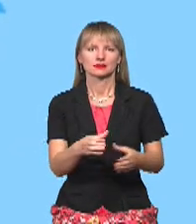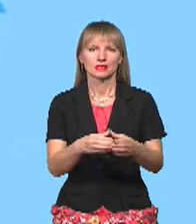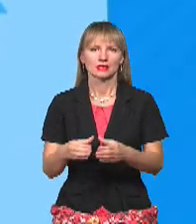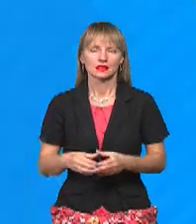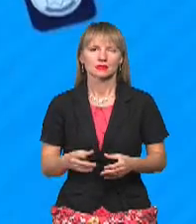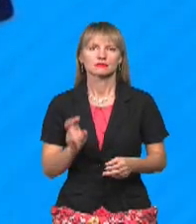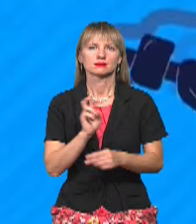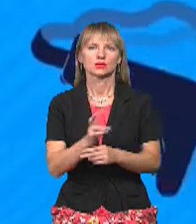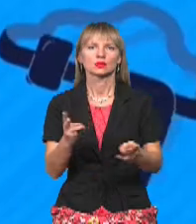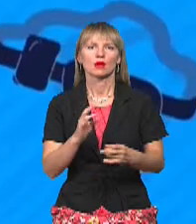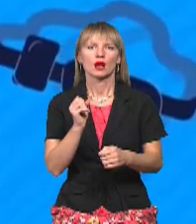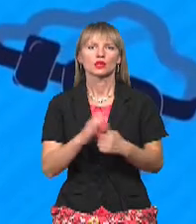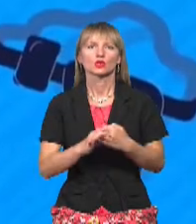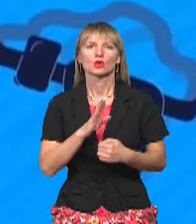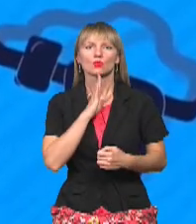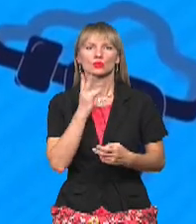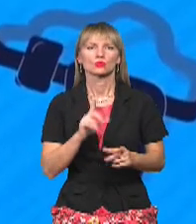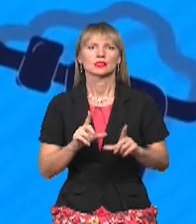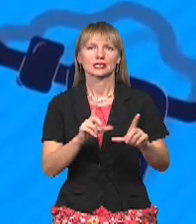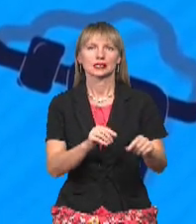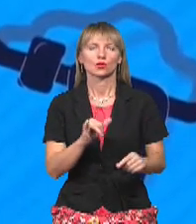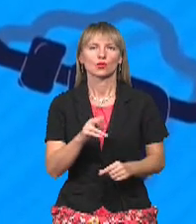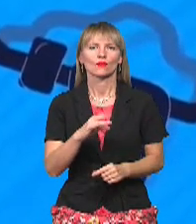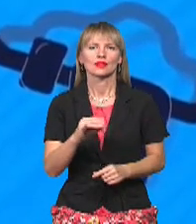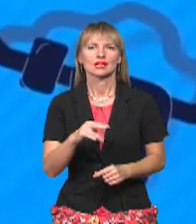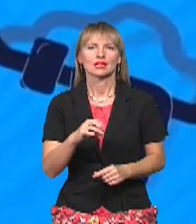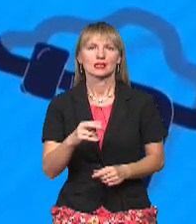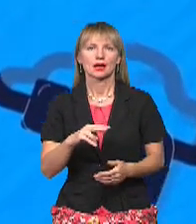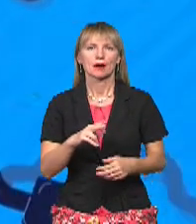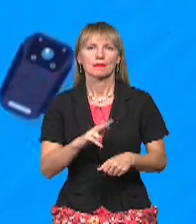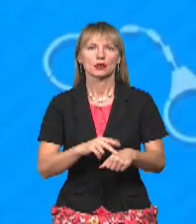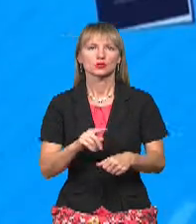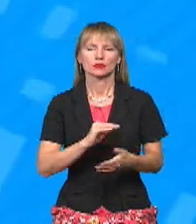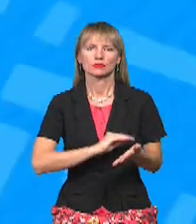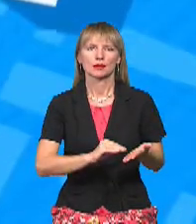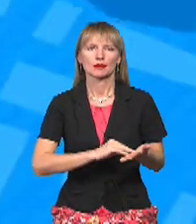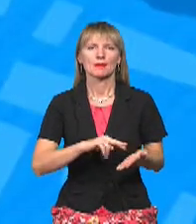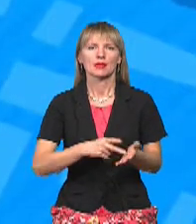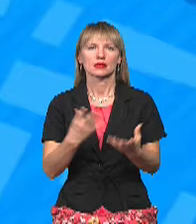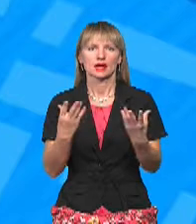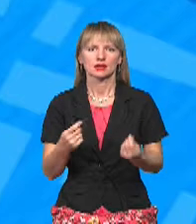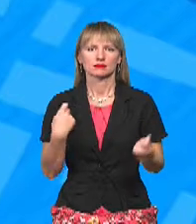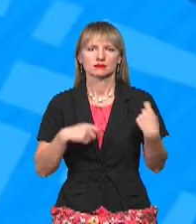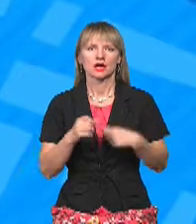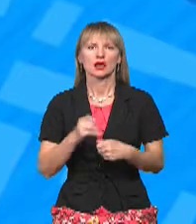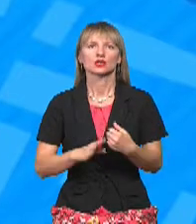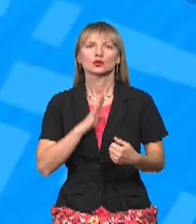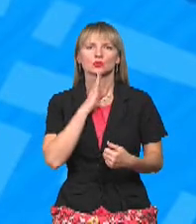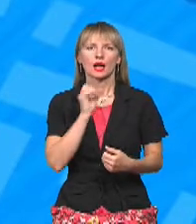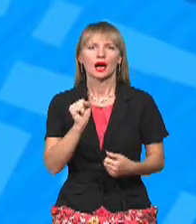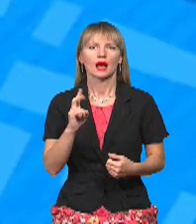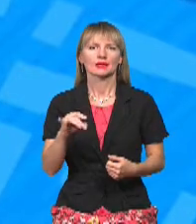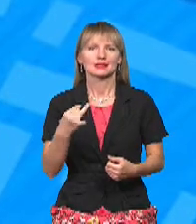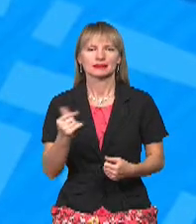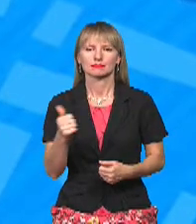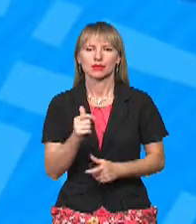них, кожного ранку йому доводиться їхати у відділення поліції, щоб отримати план на день та екіпірування. Тобто кожного ранку Андрій спершу на